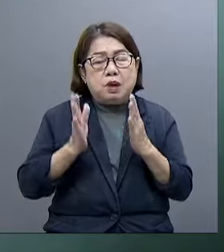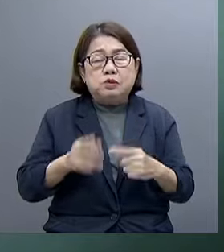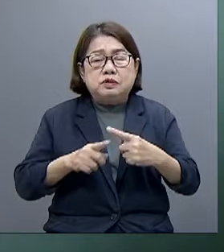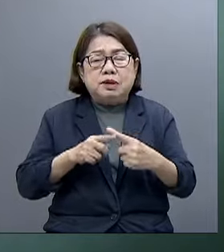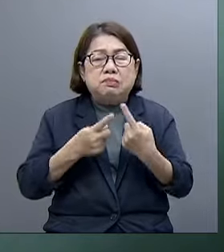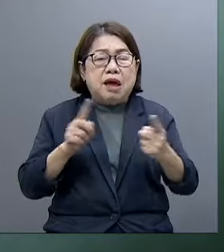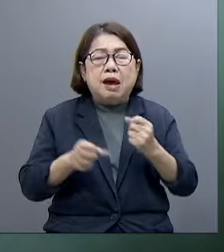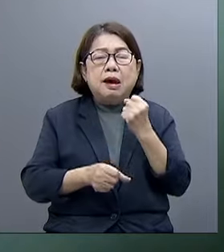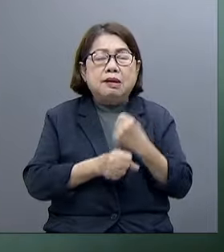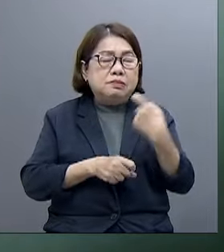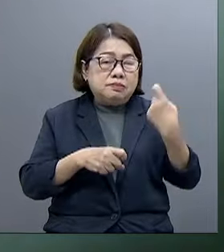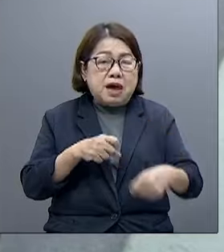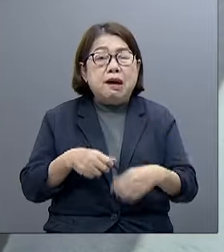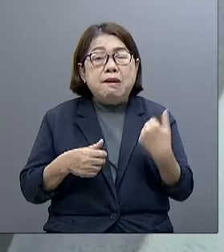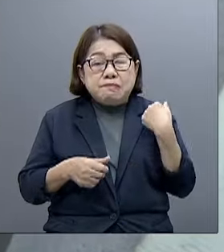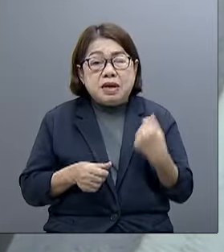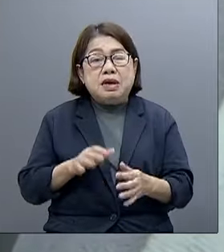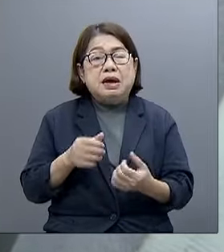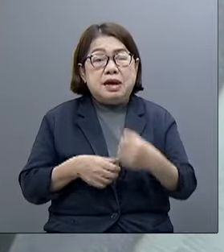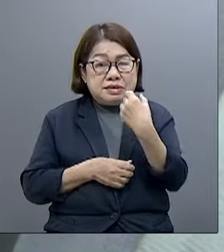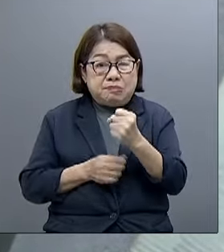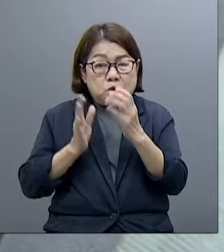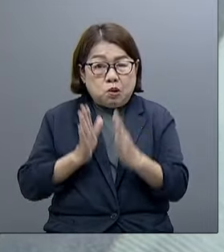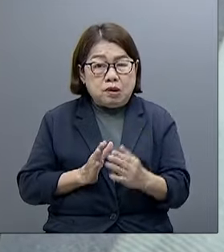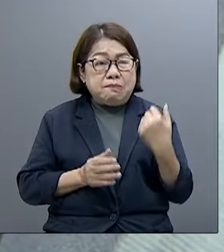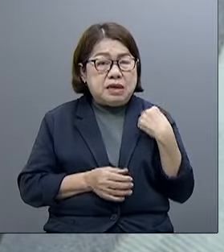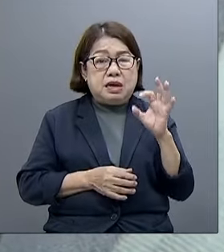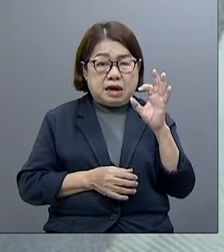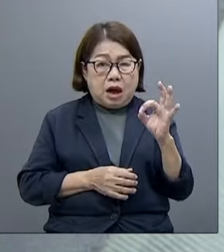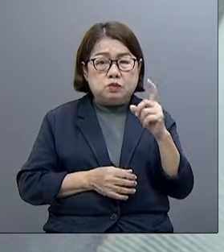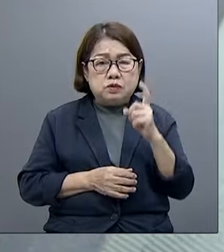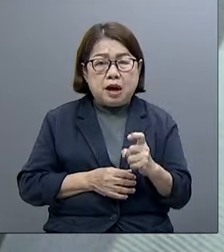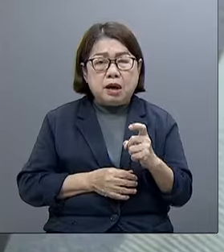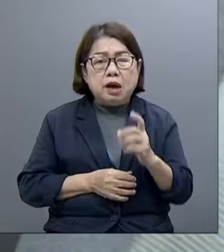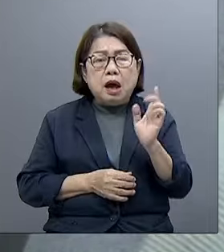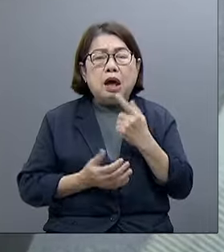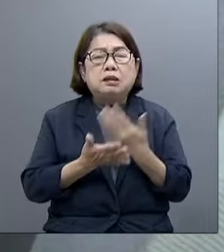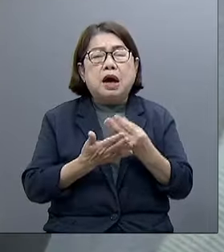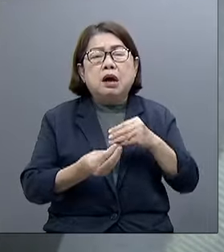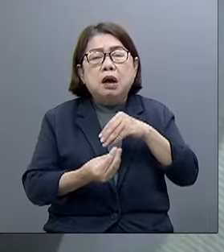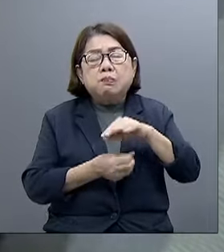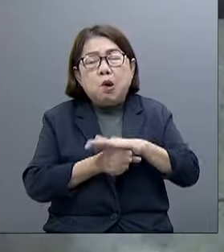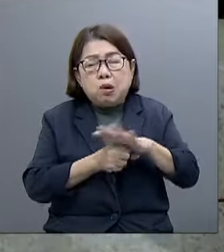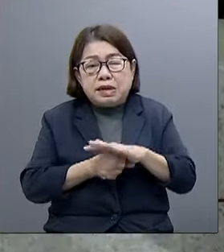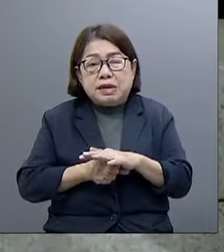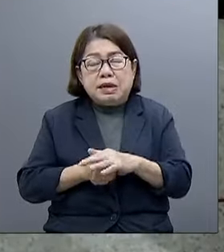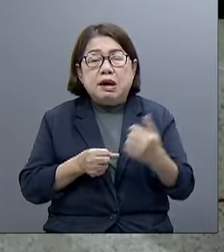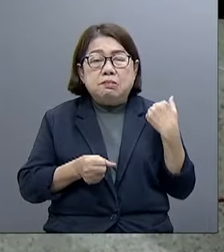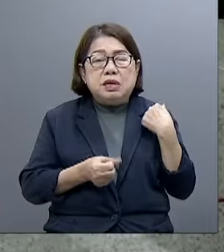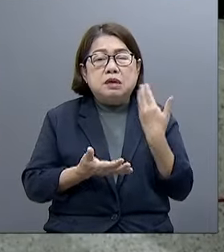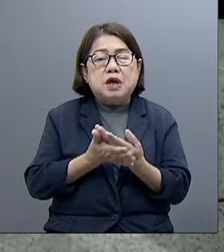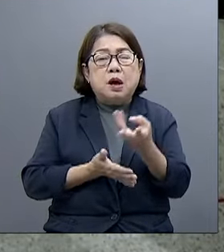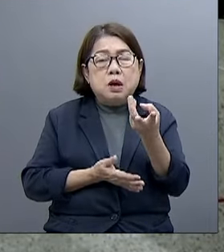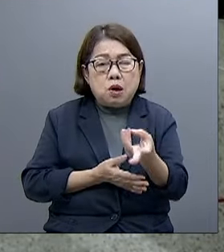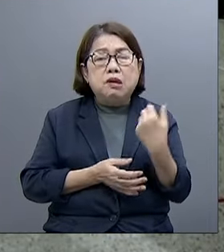คะโดย9ใน10ของผู้เสียชีวิตจากอุบัติเหตุทางถนนอยู่ในประเทศที่มีรายได้ปานกลางลงไปจนถึงมีรายได้น้อยค่